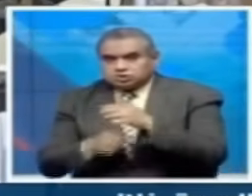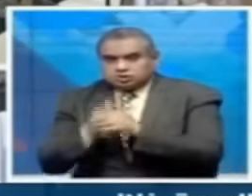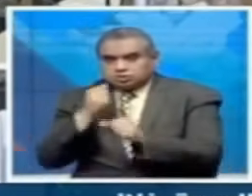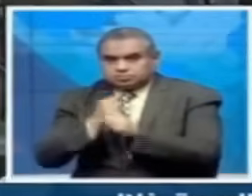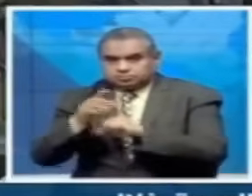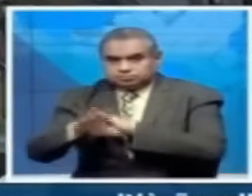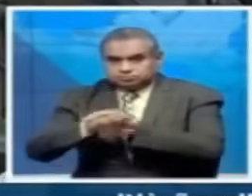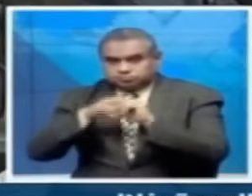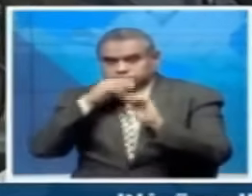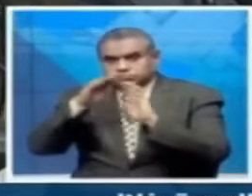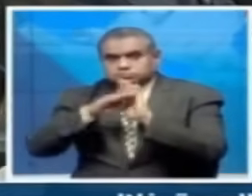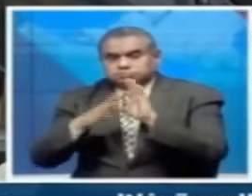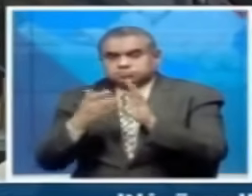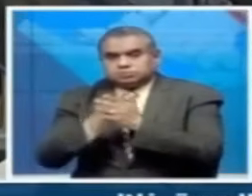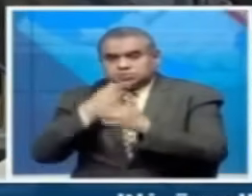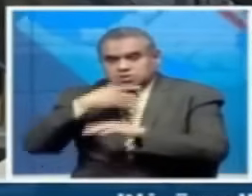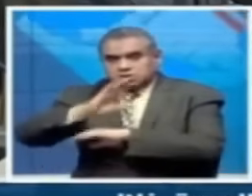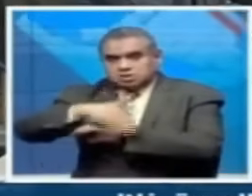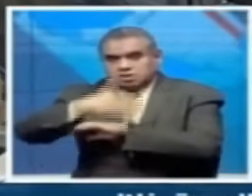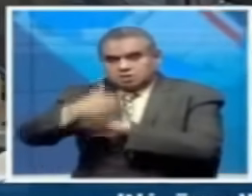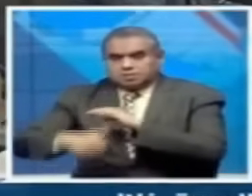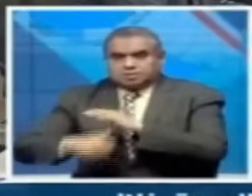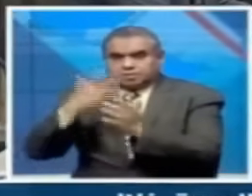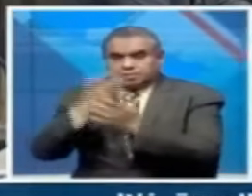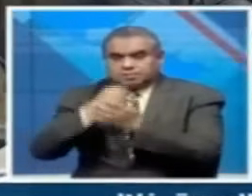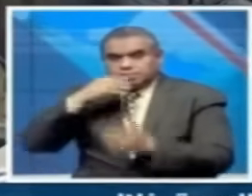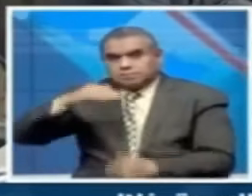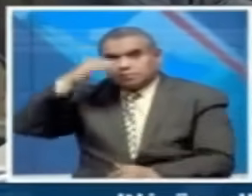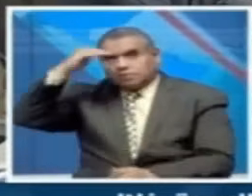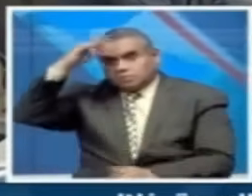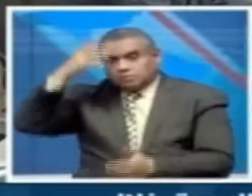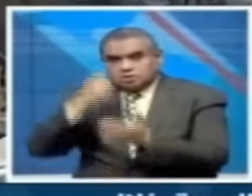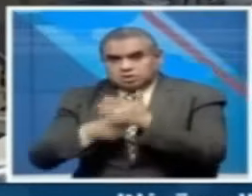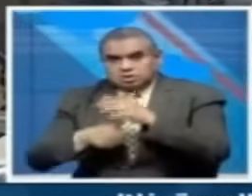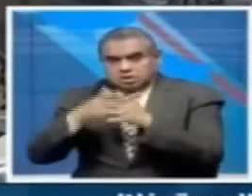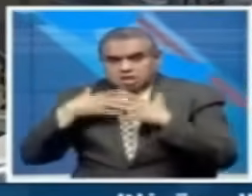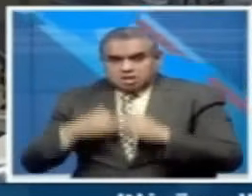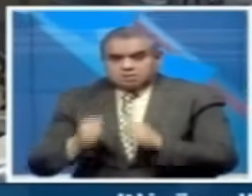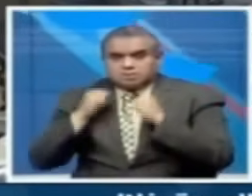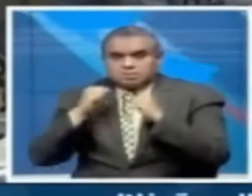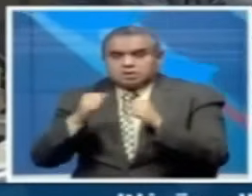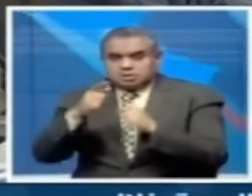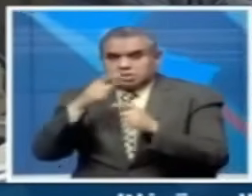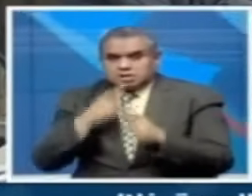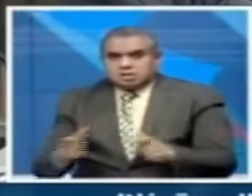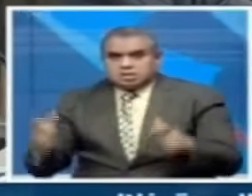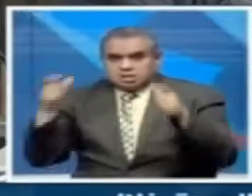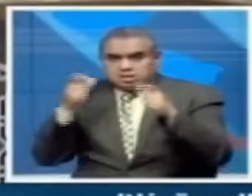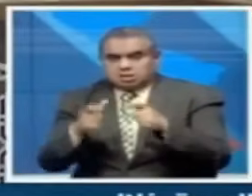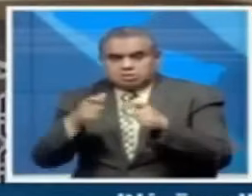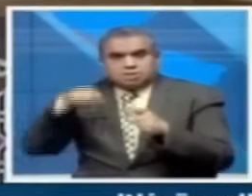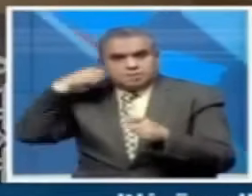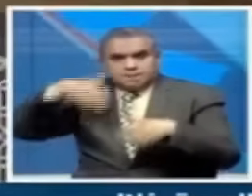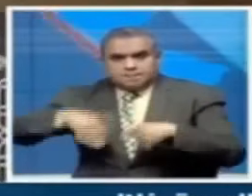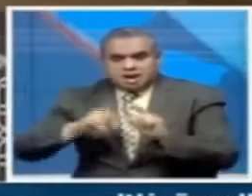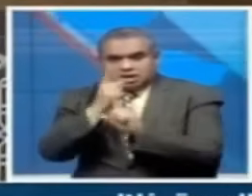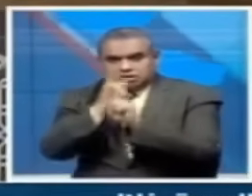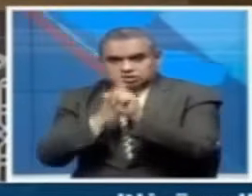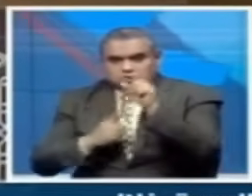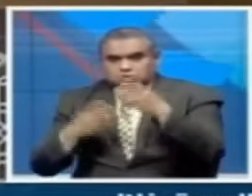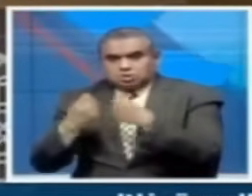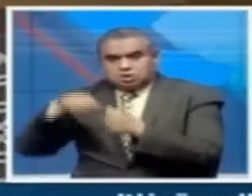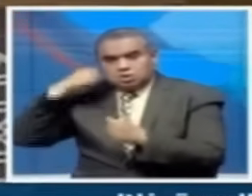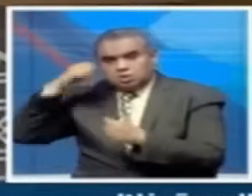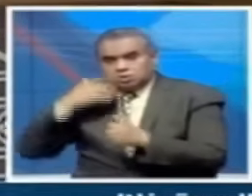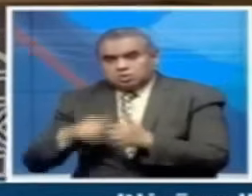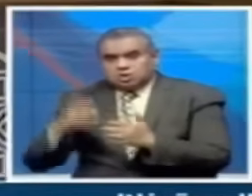2023-2024 والخطة الاستثمارية المستقبلية للقطاع الصحي، جاء اجتماع رئيس مجلس الوزراء مع وزيري